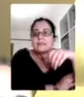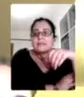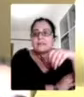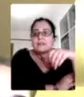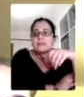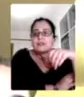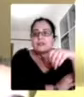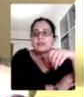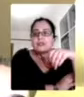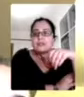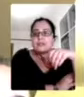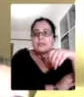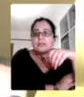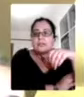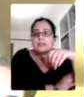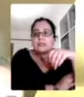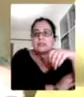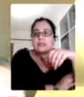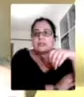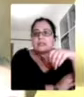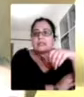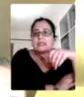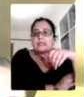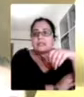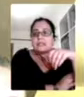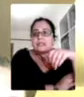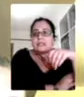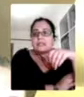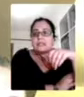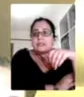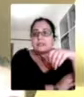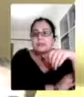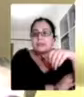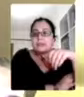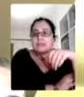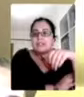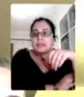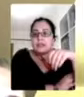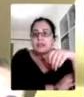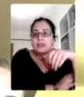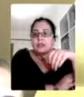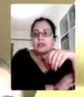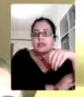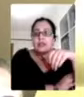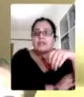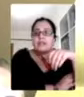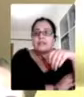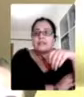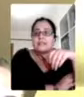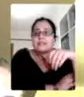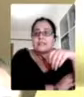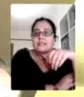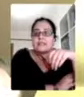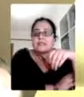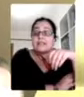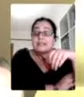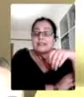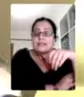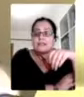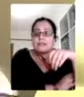Filtresiz de ben şöyle söyleyeyim. Kimisi geçiş yapabiliyor, kimisi yapamıyor.